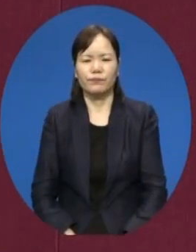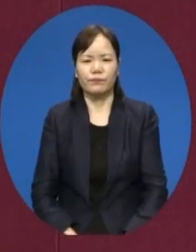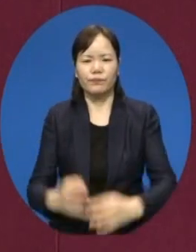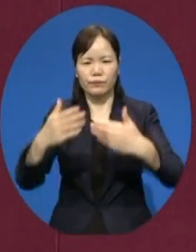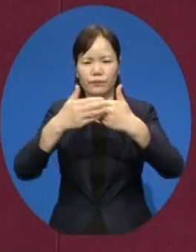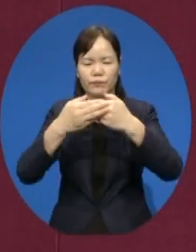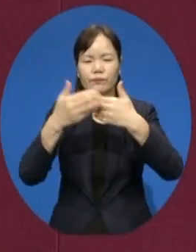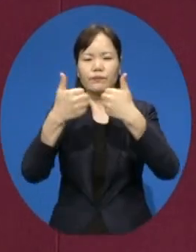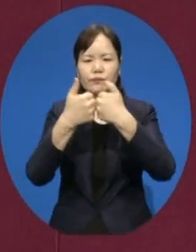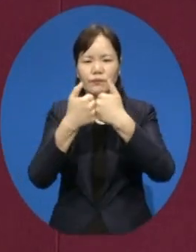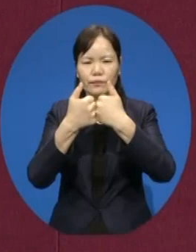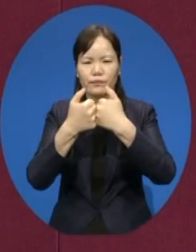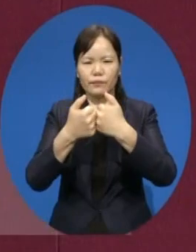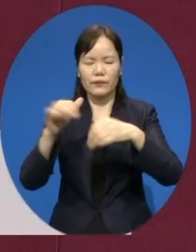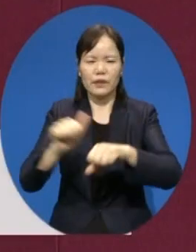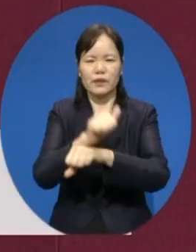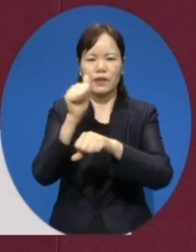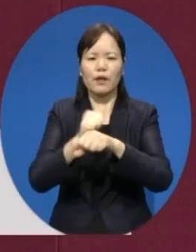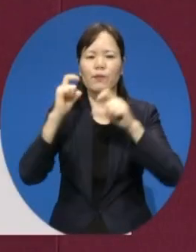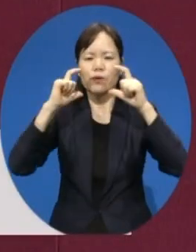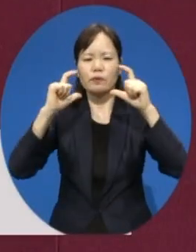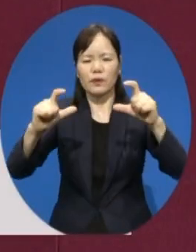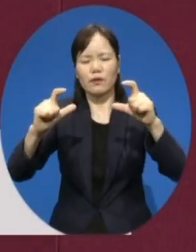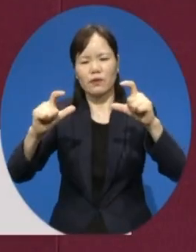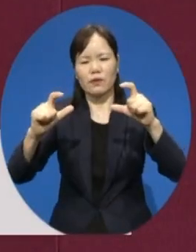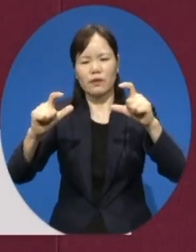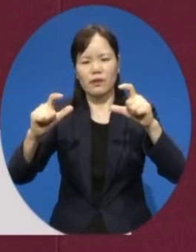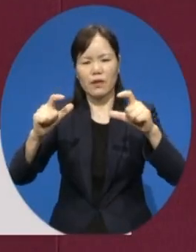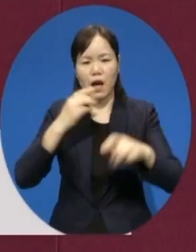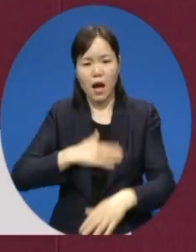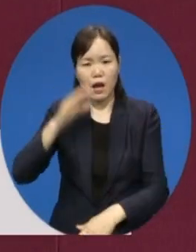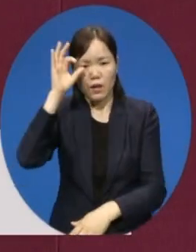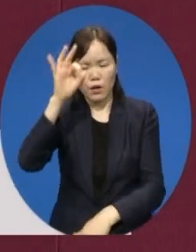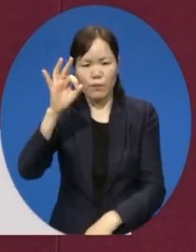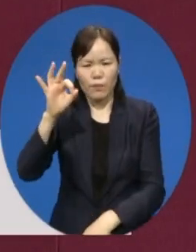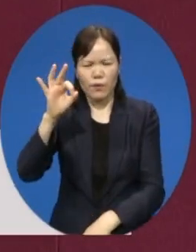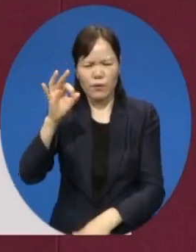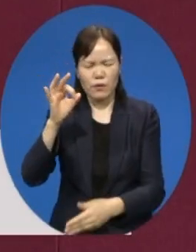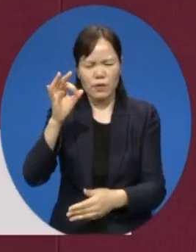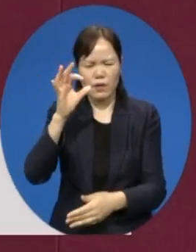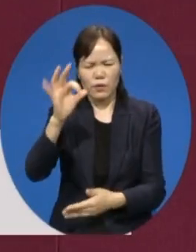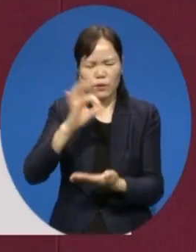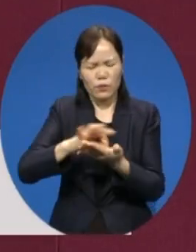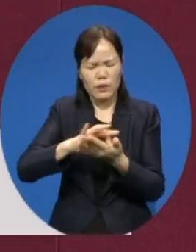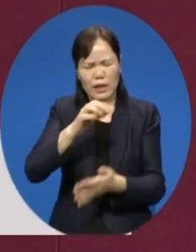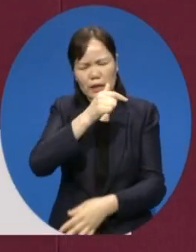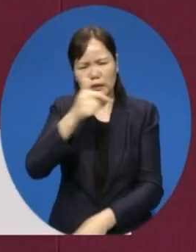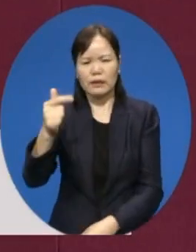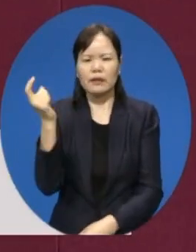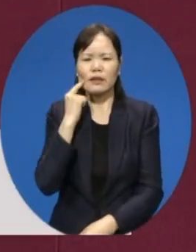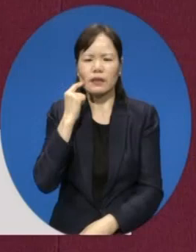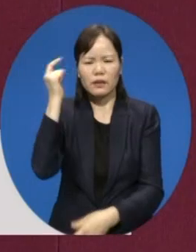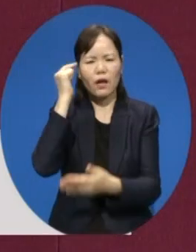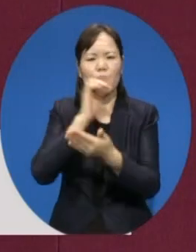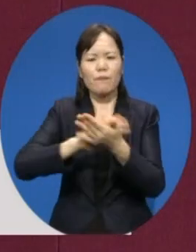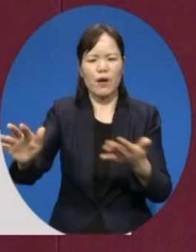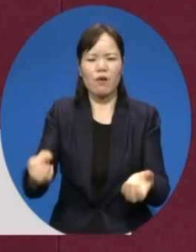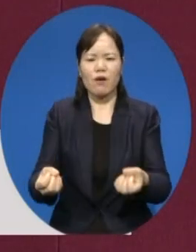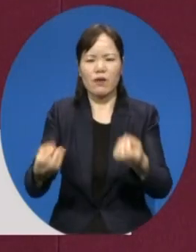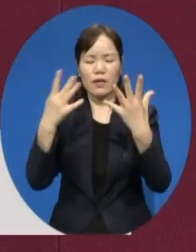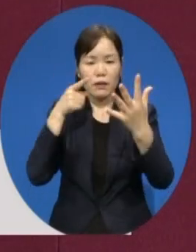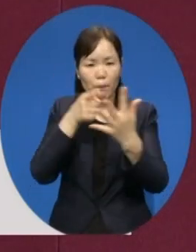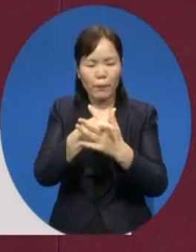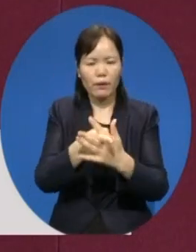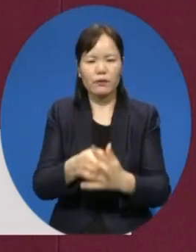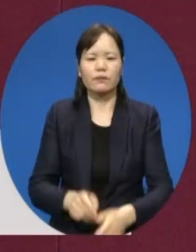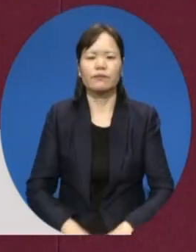판문점 회담, 싱가포르 선언, 알고 보니 값을 너무 비싸게 치른 가짜 평화쇼였던 것이